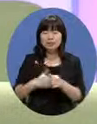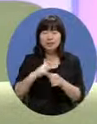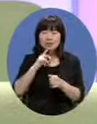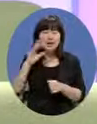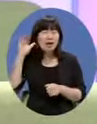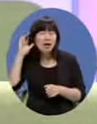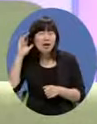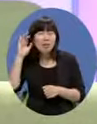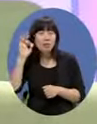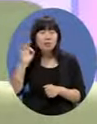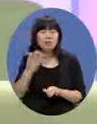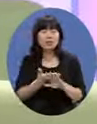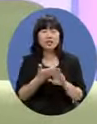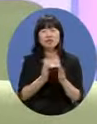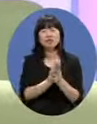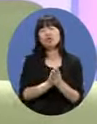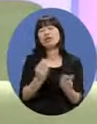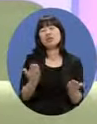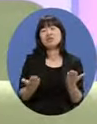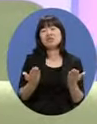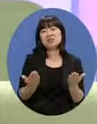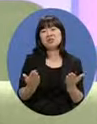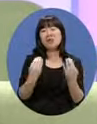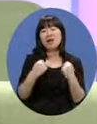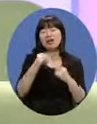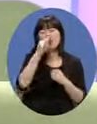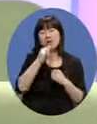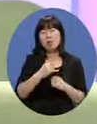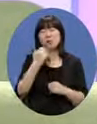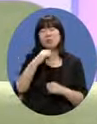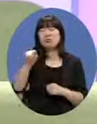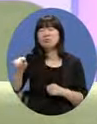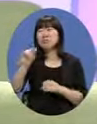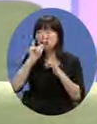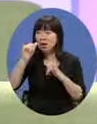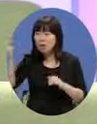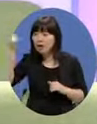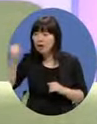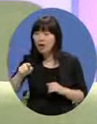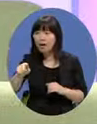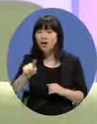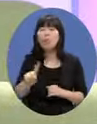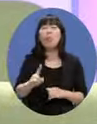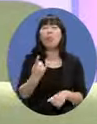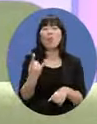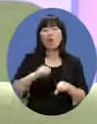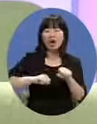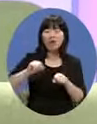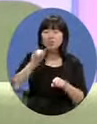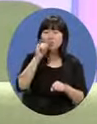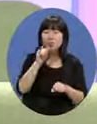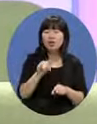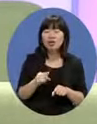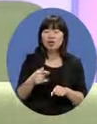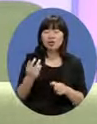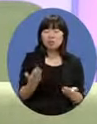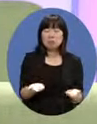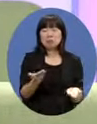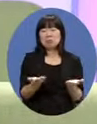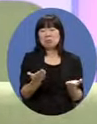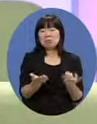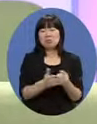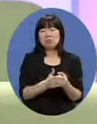말씀 들어보니까 다른 애하고 비교를 좀 많이 하거든요. 누구에는 상을 받았는데 누구에는 뭘 하고 자꾸 비교를